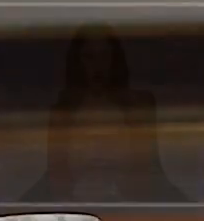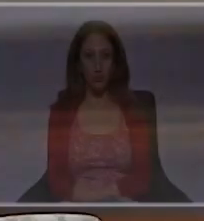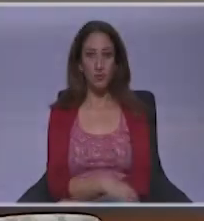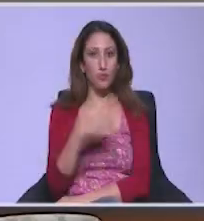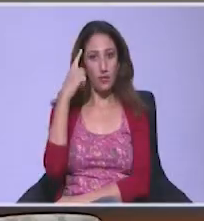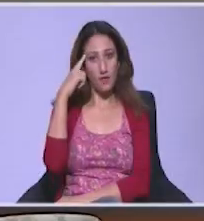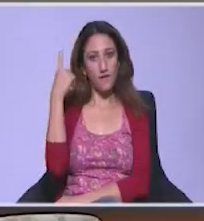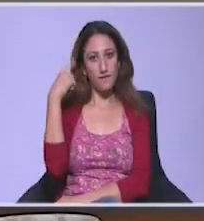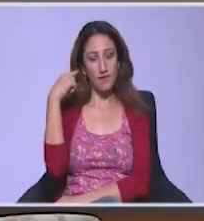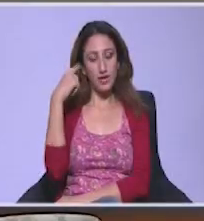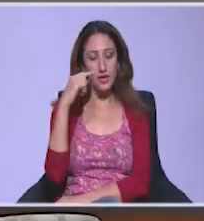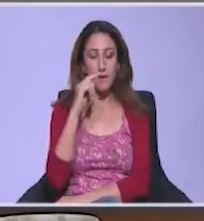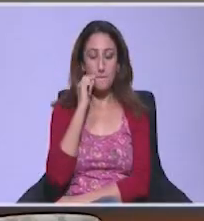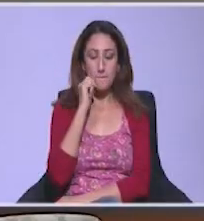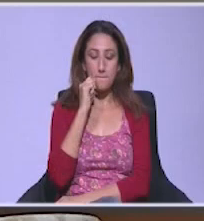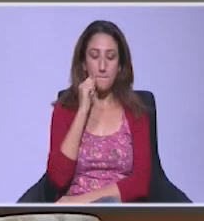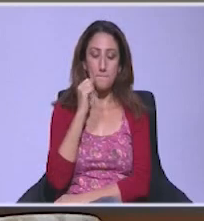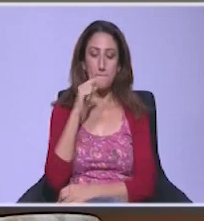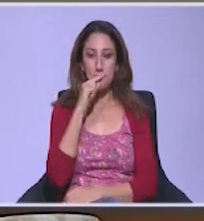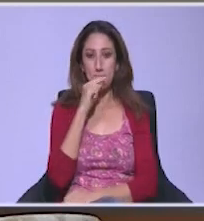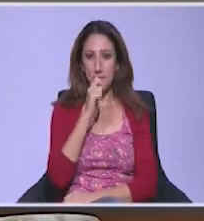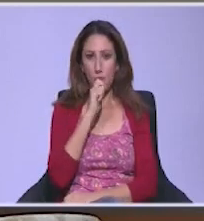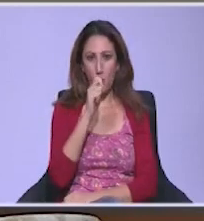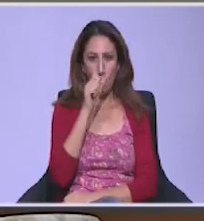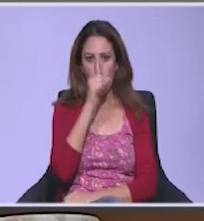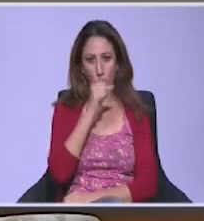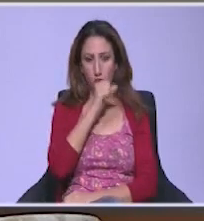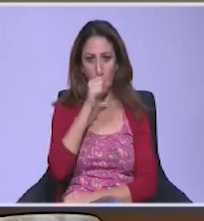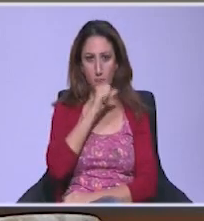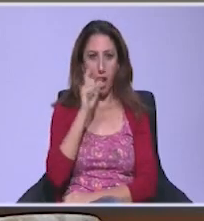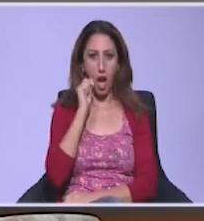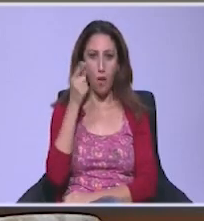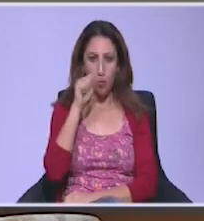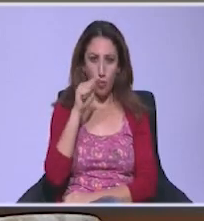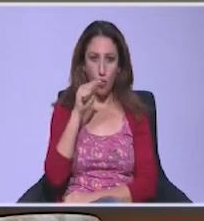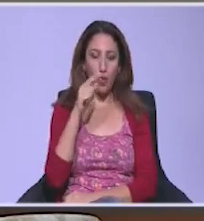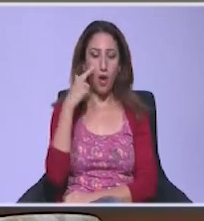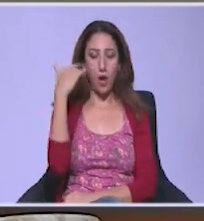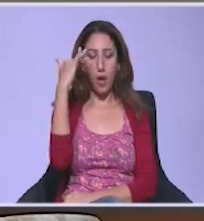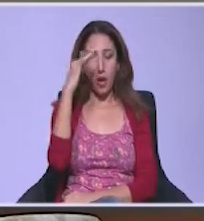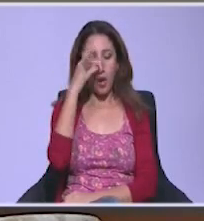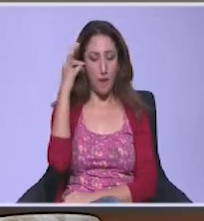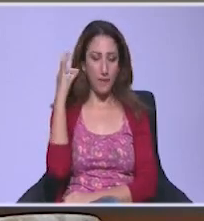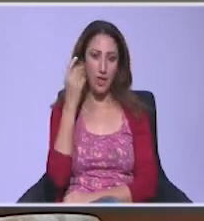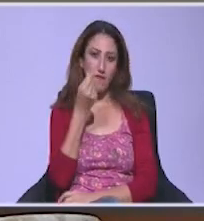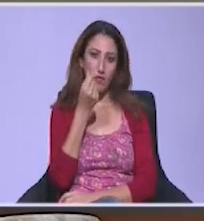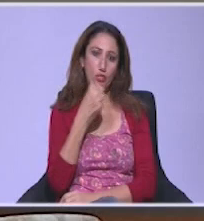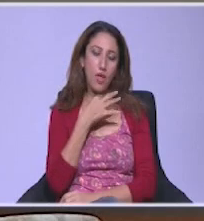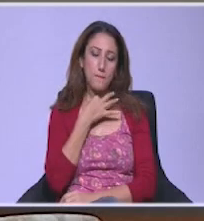فاكرين حالة عم محمد شعبان والد الفنانة بوسي واللي كان محتاج عمليتين في العين وظروفه على قد